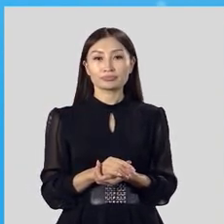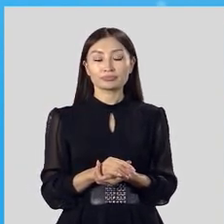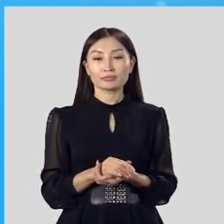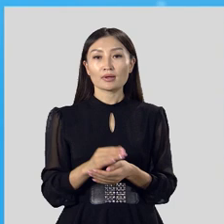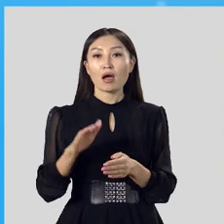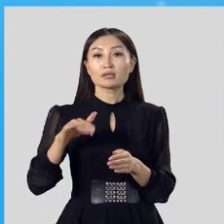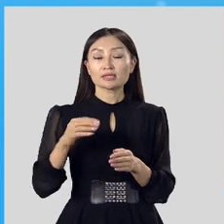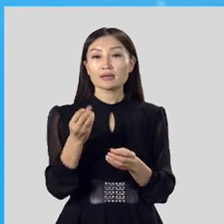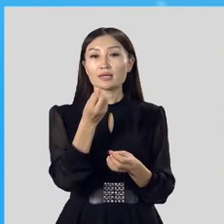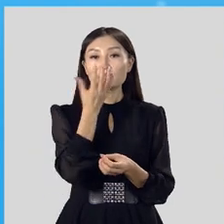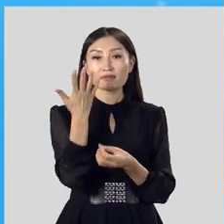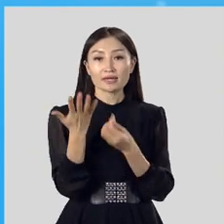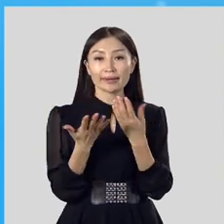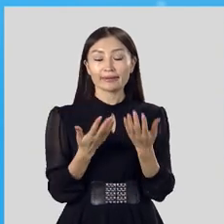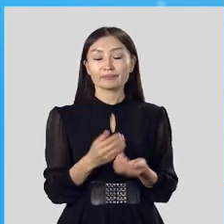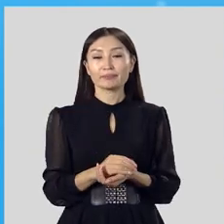Затем цветки.